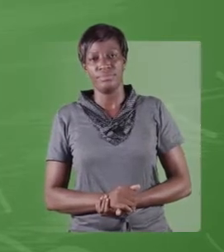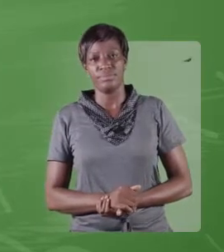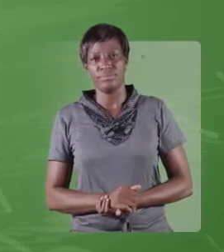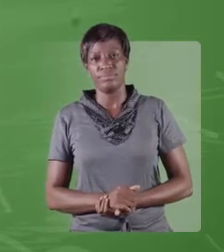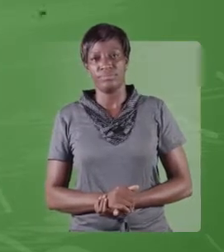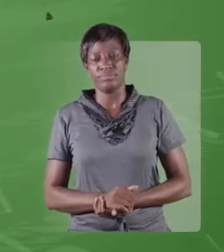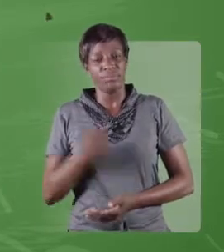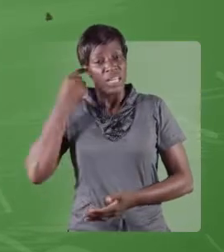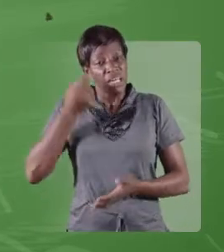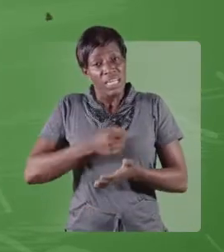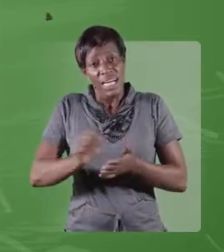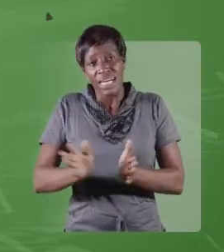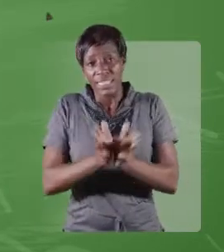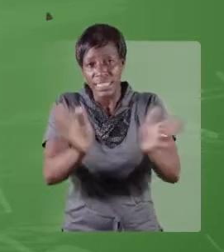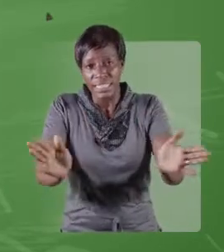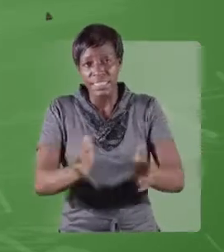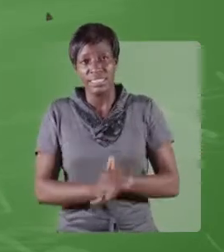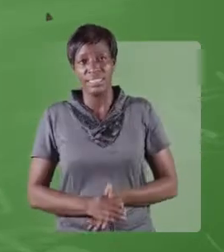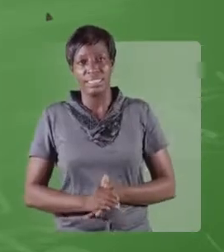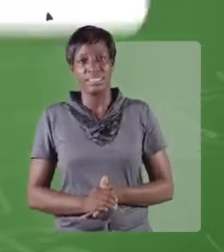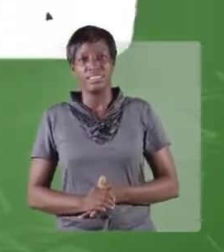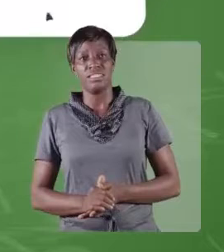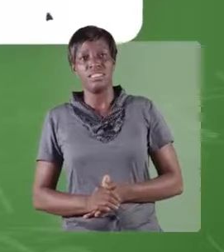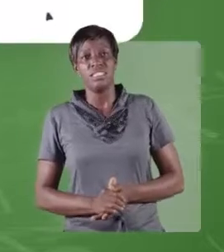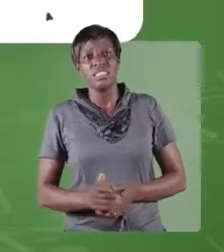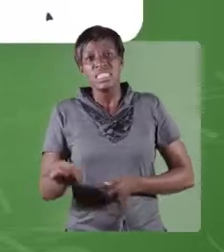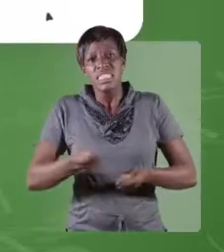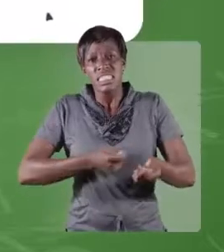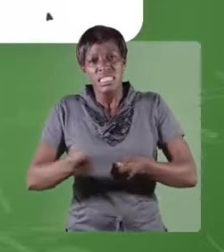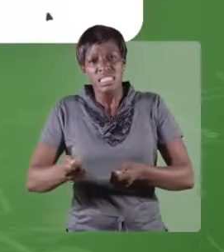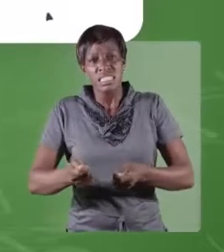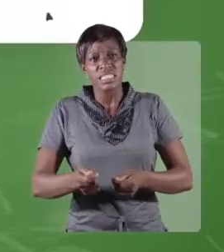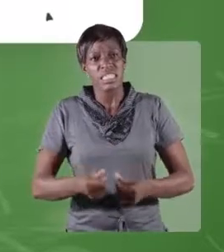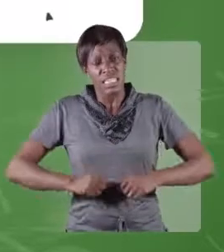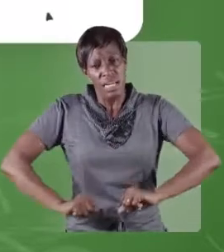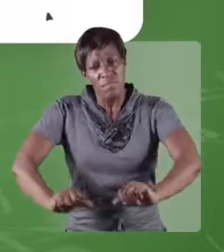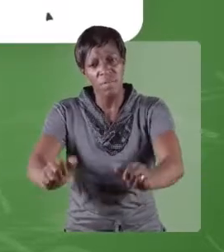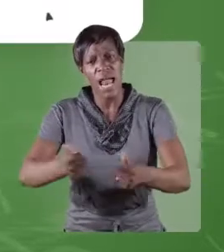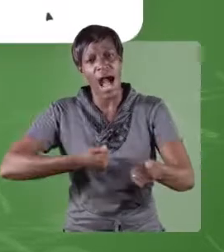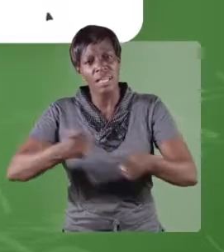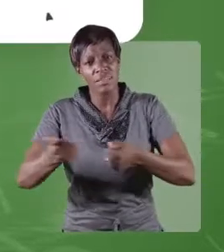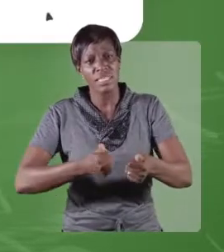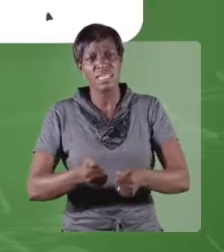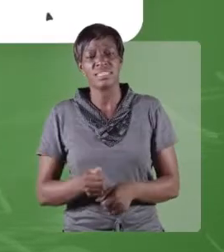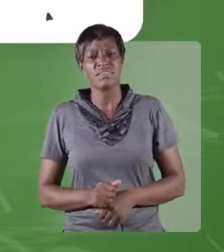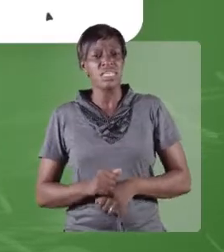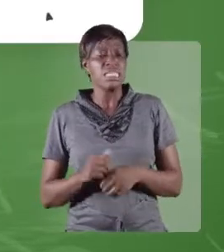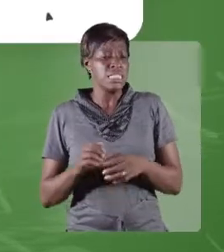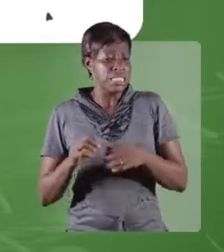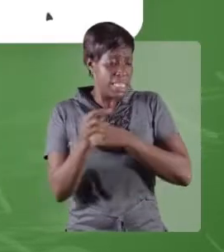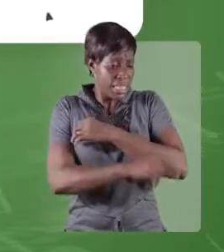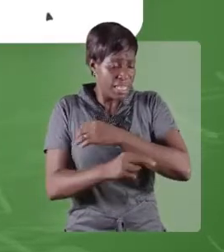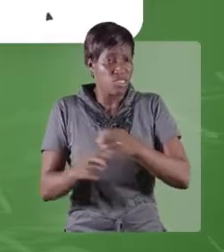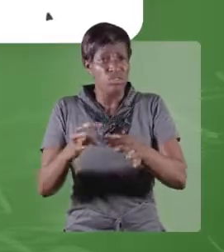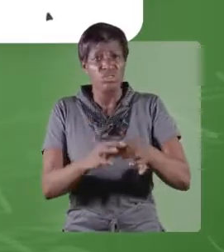Le secrétariat général, il assure la permanence administrative des Nations unies. Il